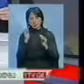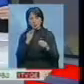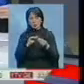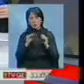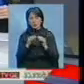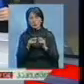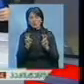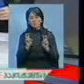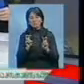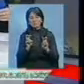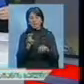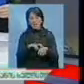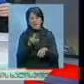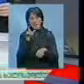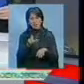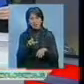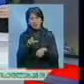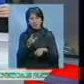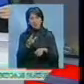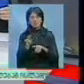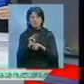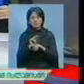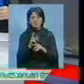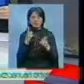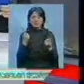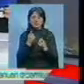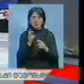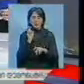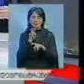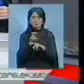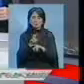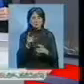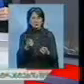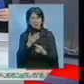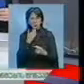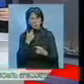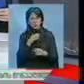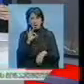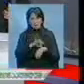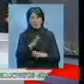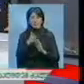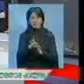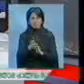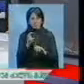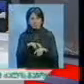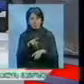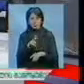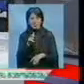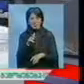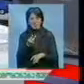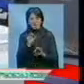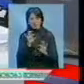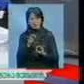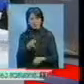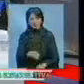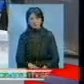პრობლემა დასახელდა ისიც, რომ ექიმებთან პროფილაქტიკური ვიზიტების რაოდენობა კვლავ დაბალია. დეტალებს ახლა მანანა გიგინეიშვილის რეპორტაჟში